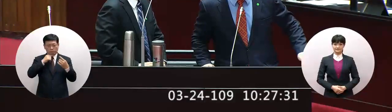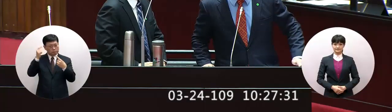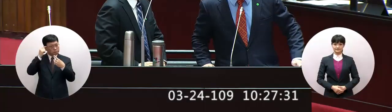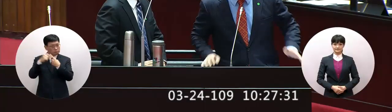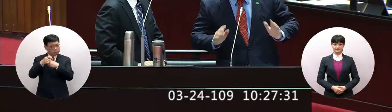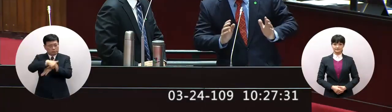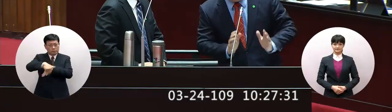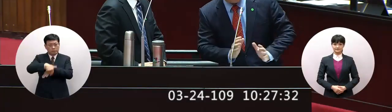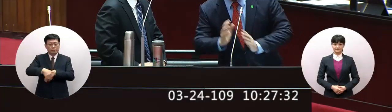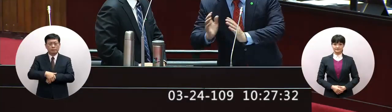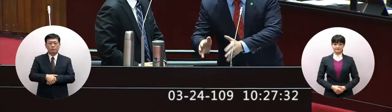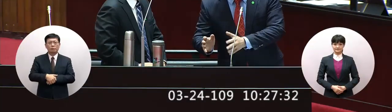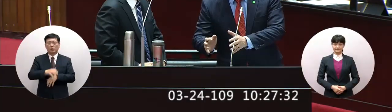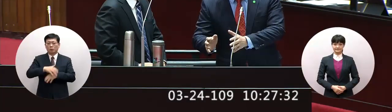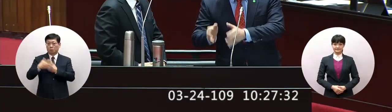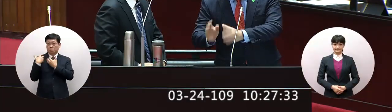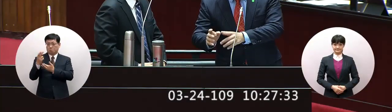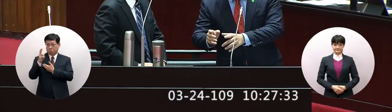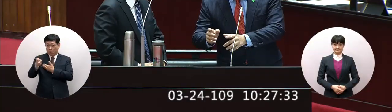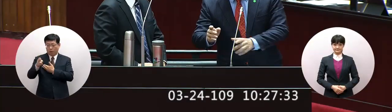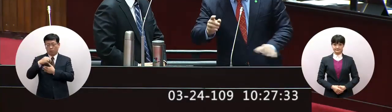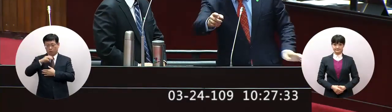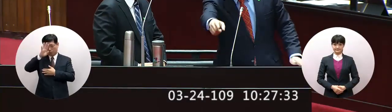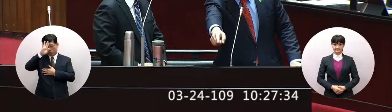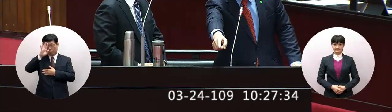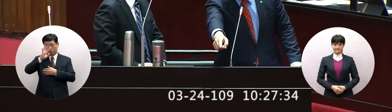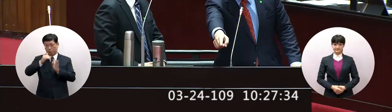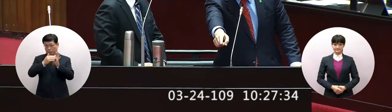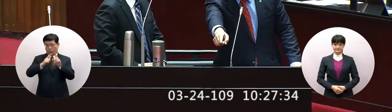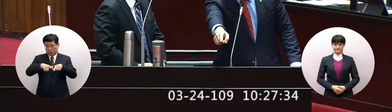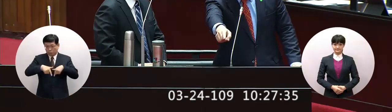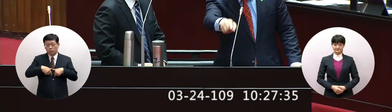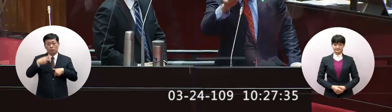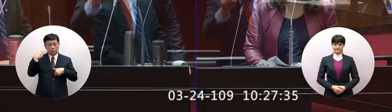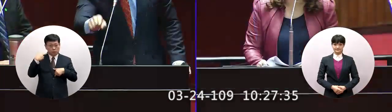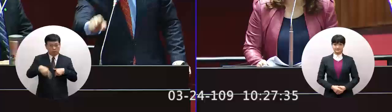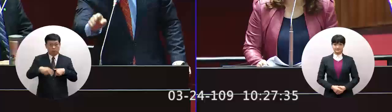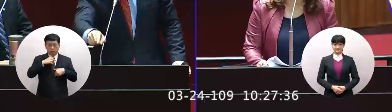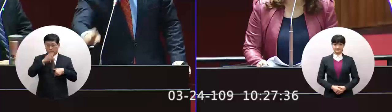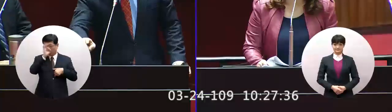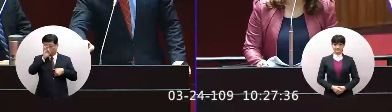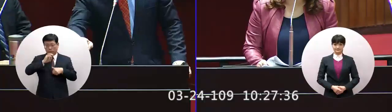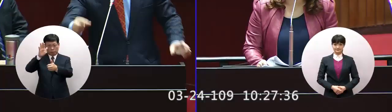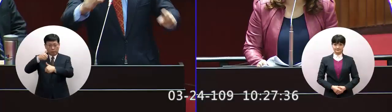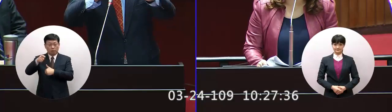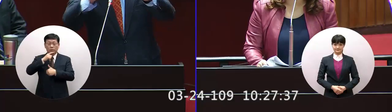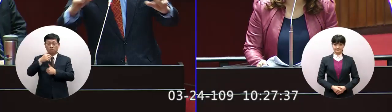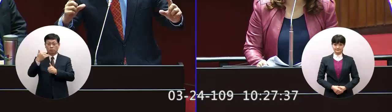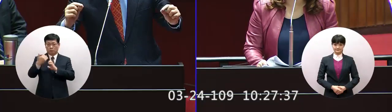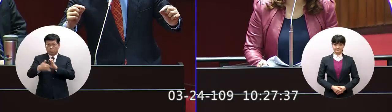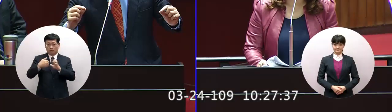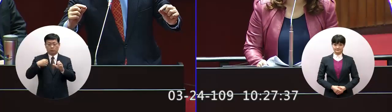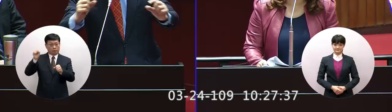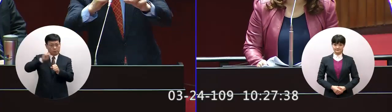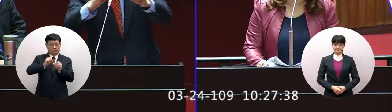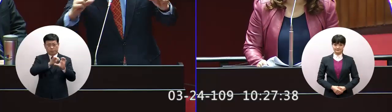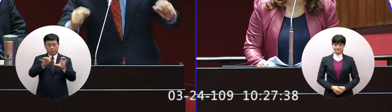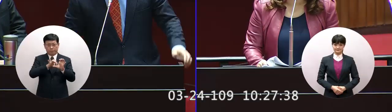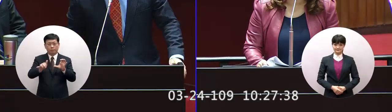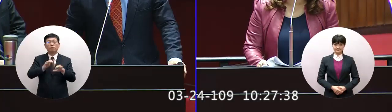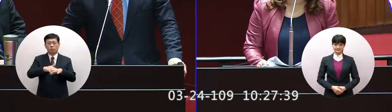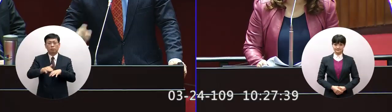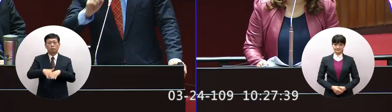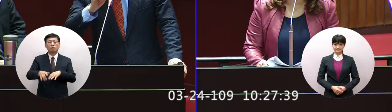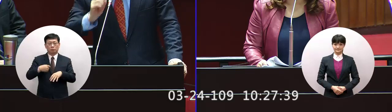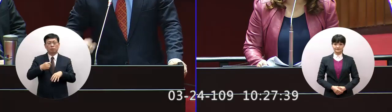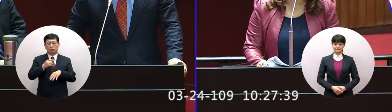关的这些规划，会交给疫情指挥中心，然后再征收我们电视频道的时候把它打上去。这个